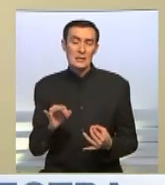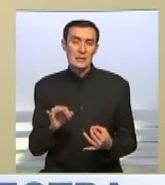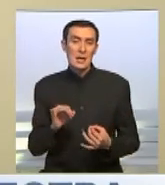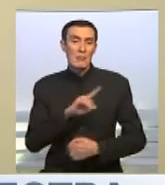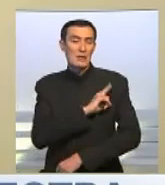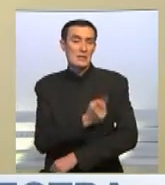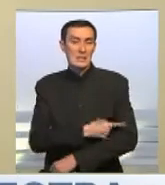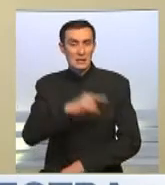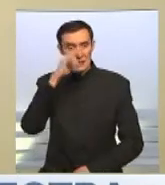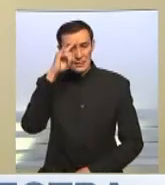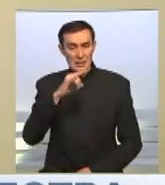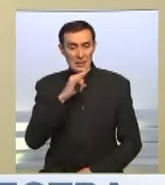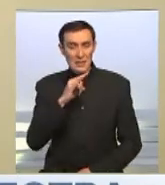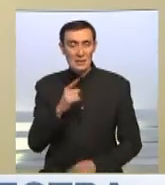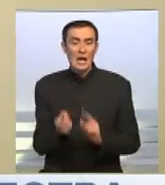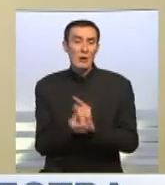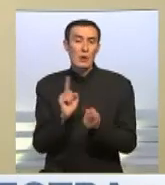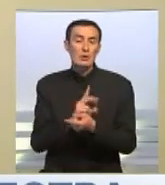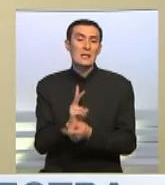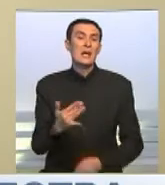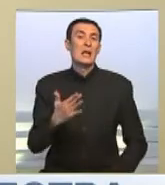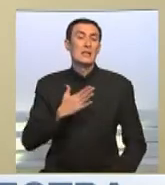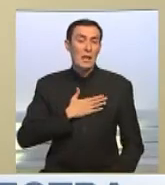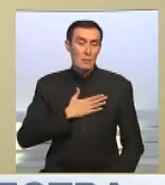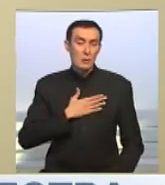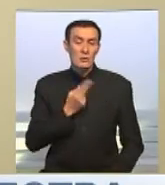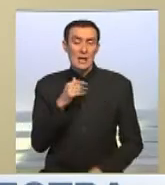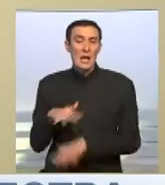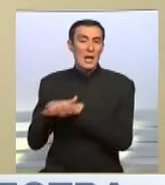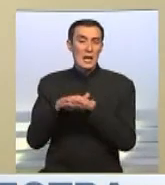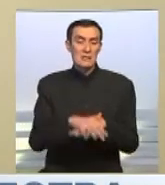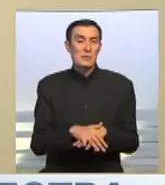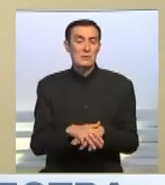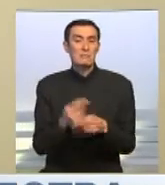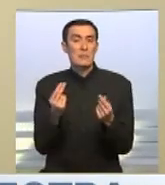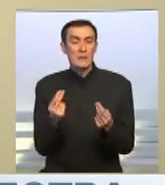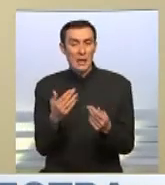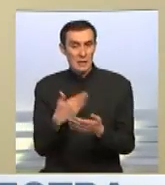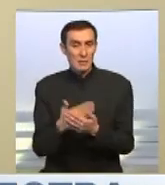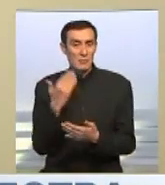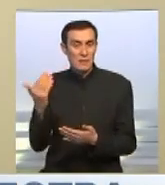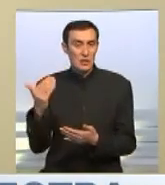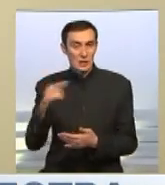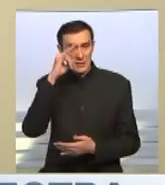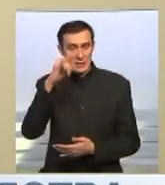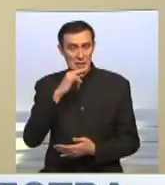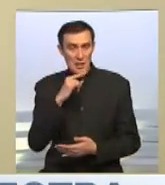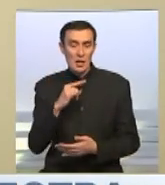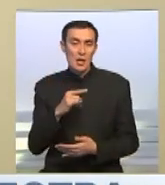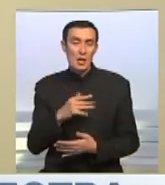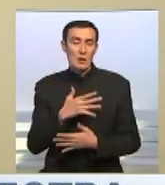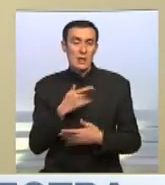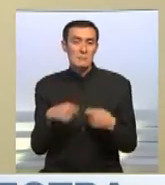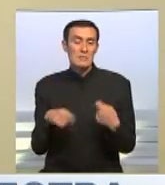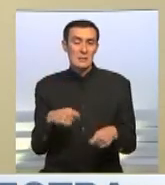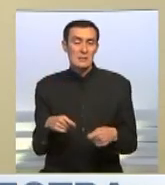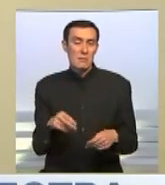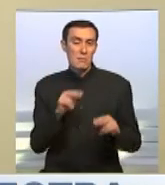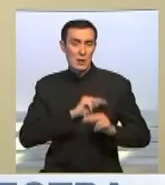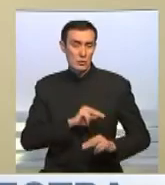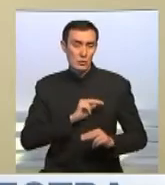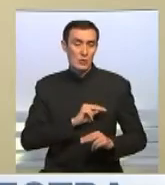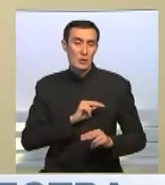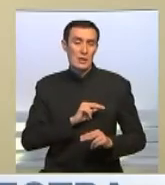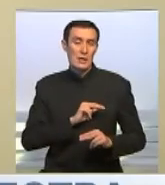потенциал Казахстана в Молдавии. Потому что экспорт капитала в данном случае Казахстан намного интереснее как бизнес-партнер с точки